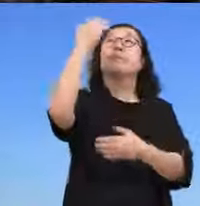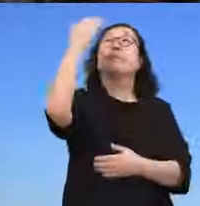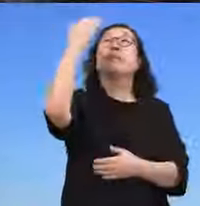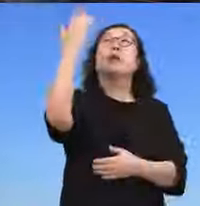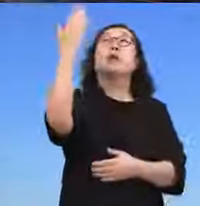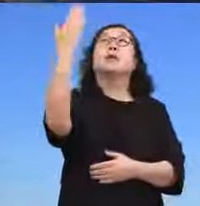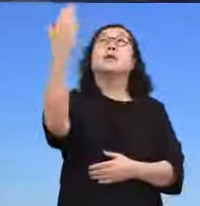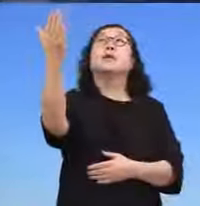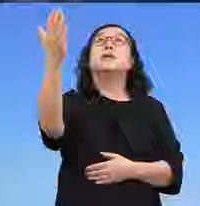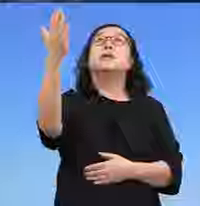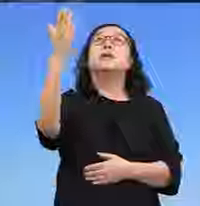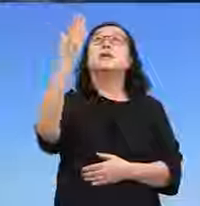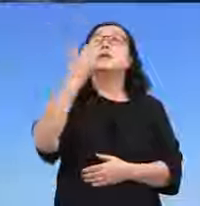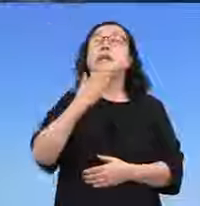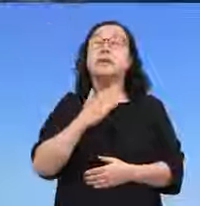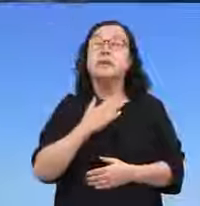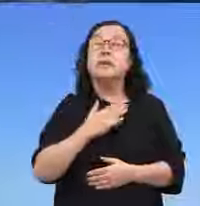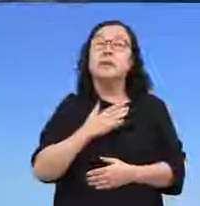그는 나의 여호와,